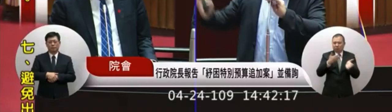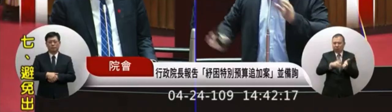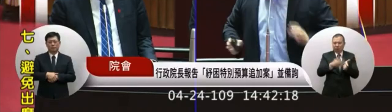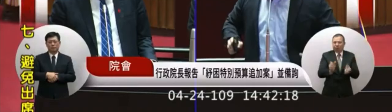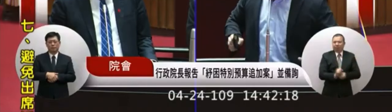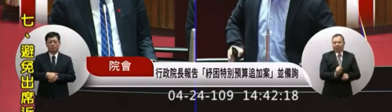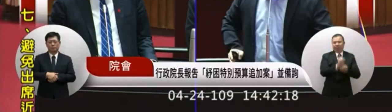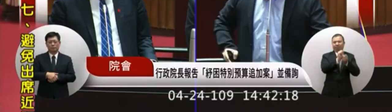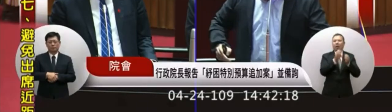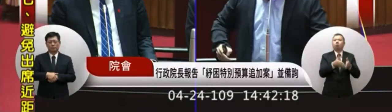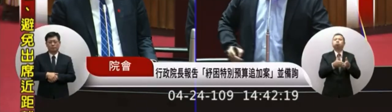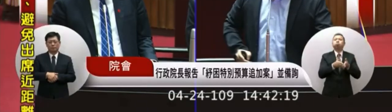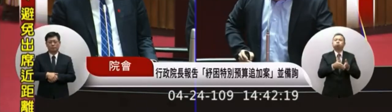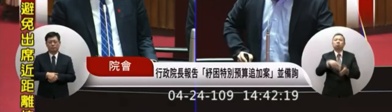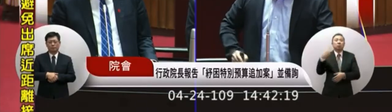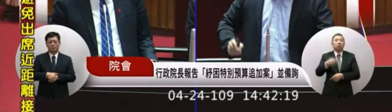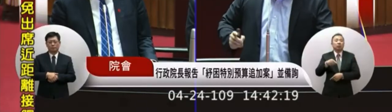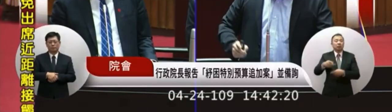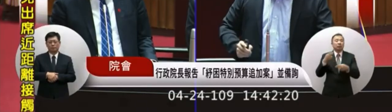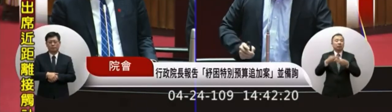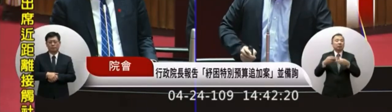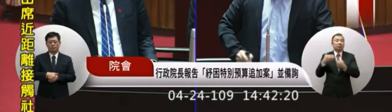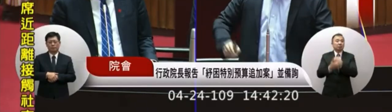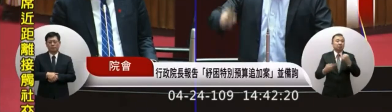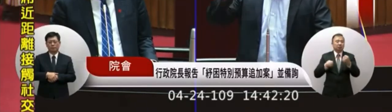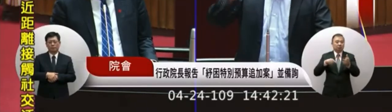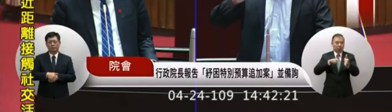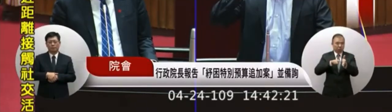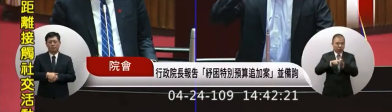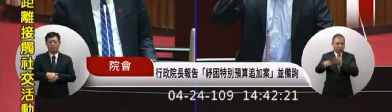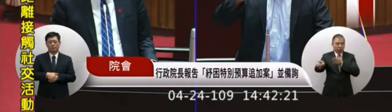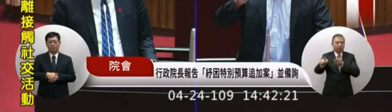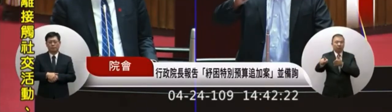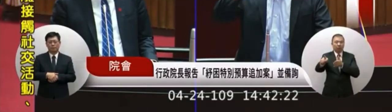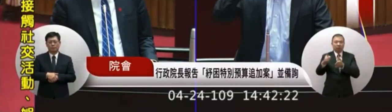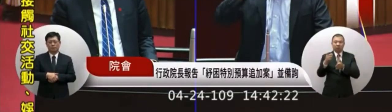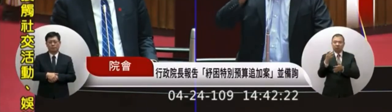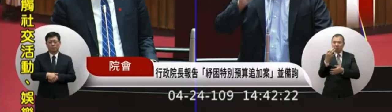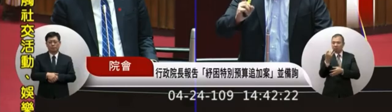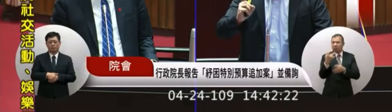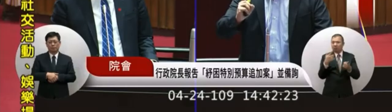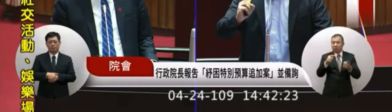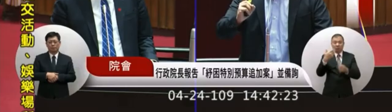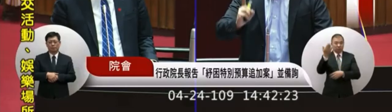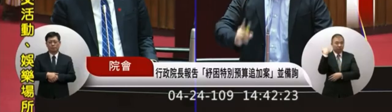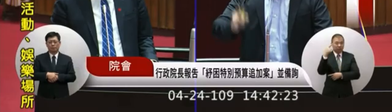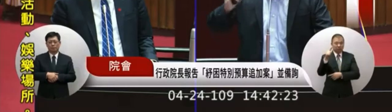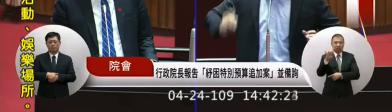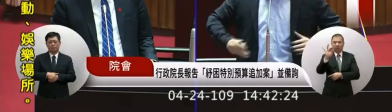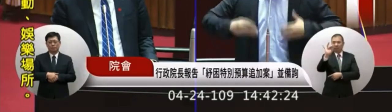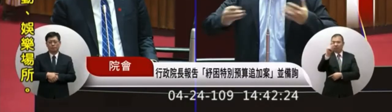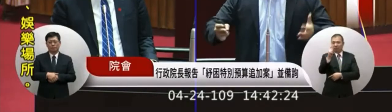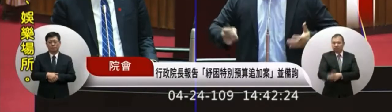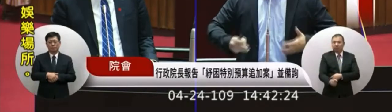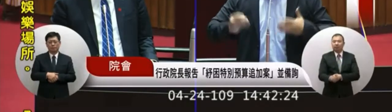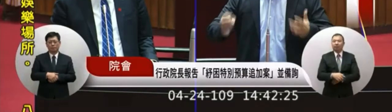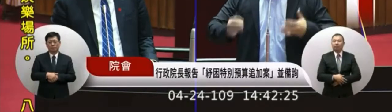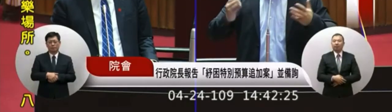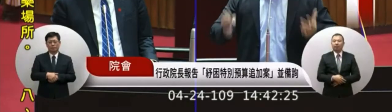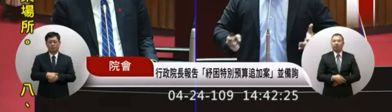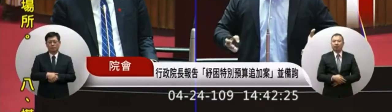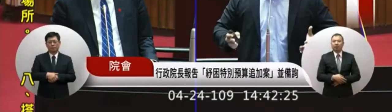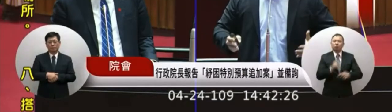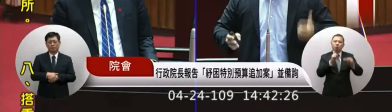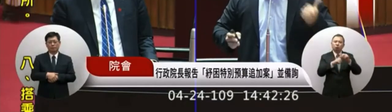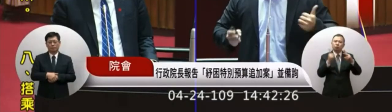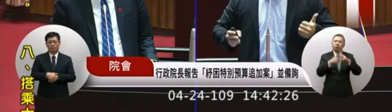啊，伊另过来就是讲，这个信保专款即届哈，进、哦、前是这个有一百亿哈。哦啊，就来支持咱这中